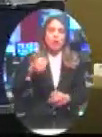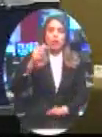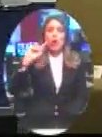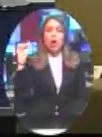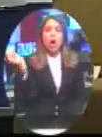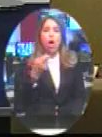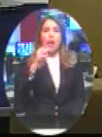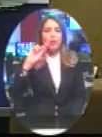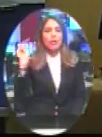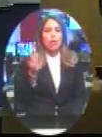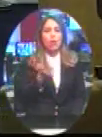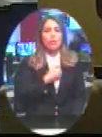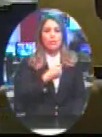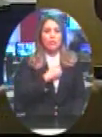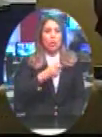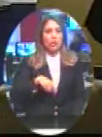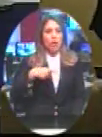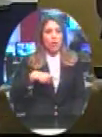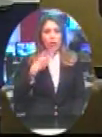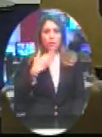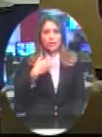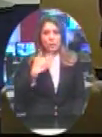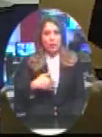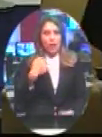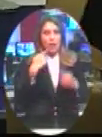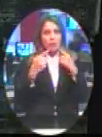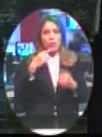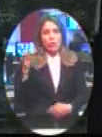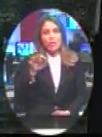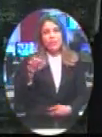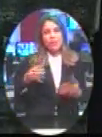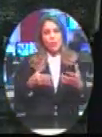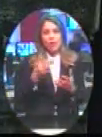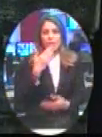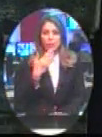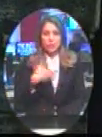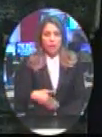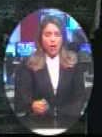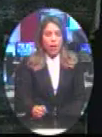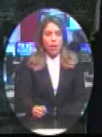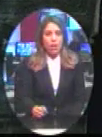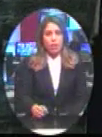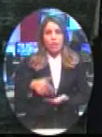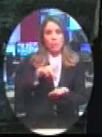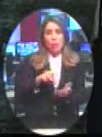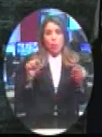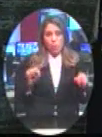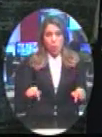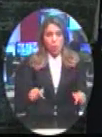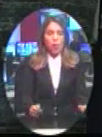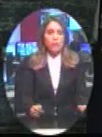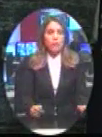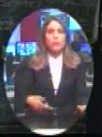החיות בישראל, שדנו ברוח ההסתה הנושבת בחברה הישראלית. המקום הזה, שכולנו שייכים